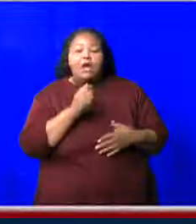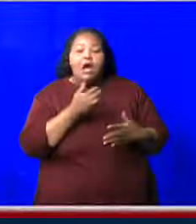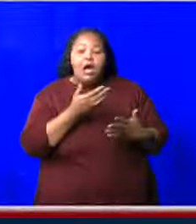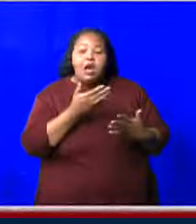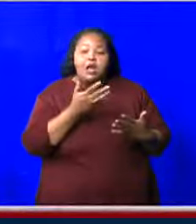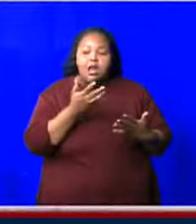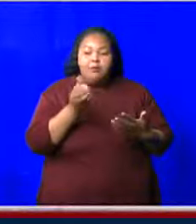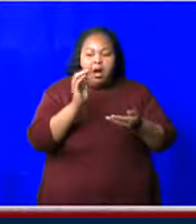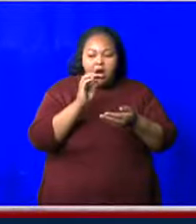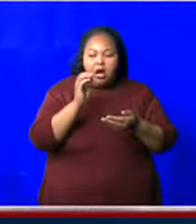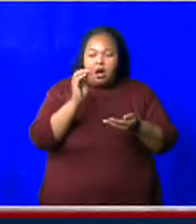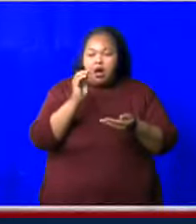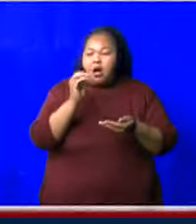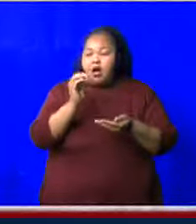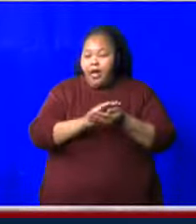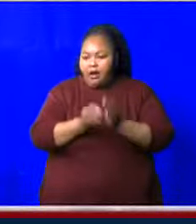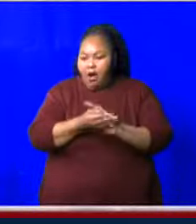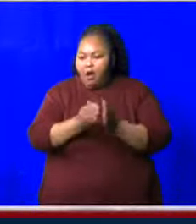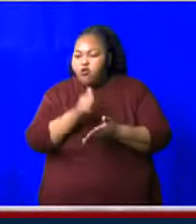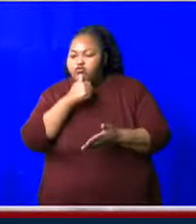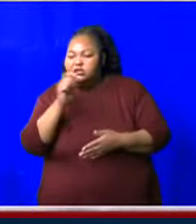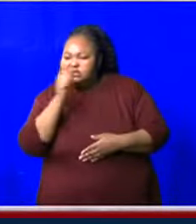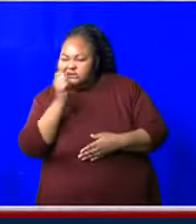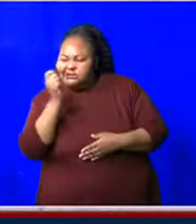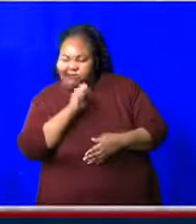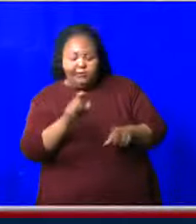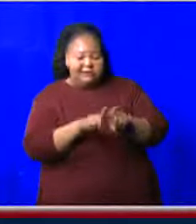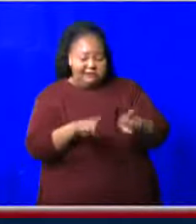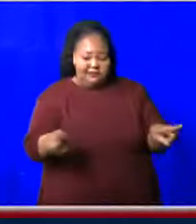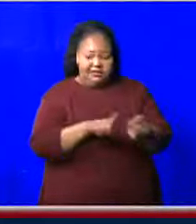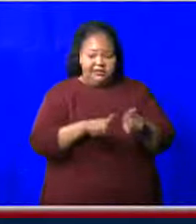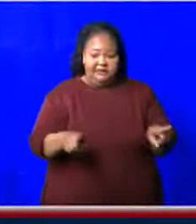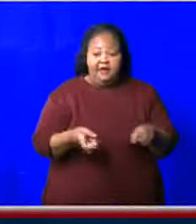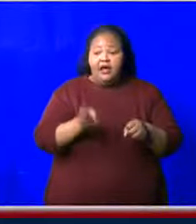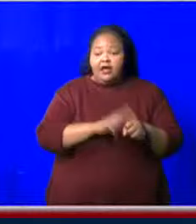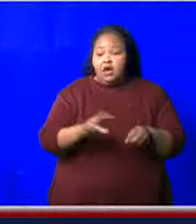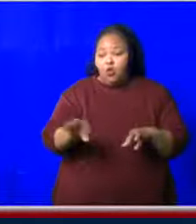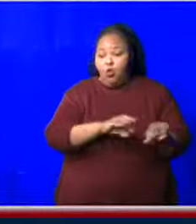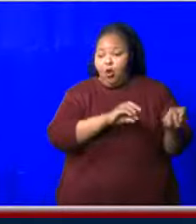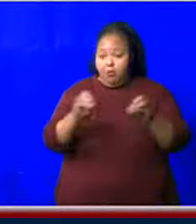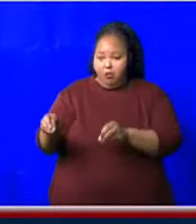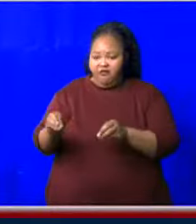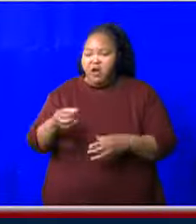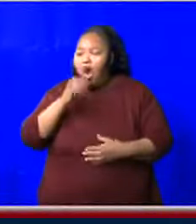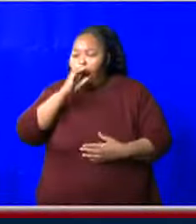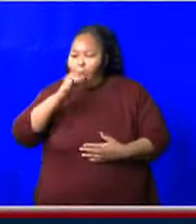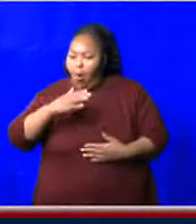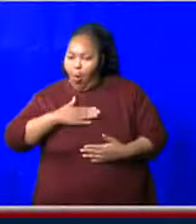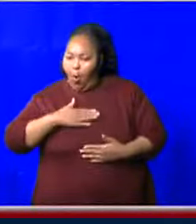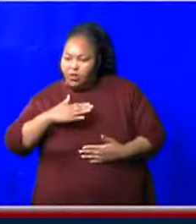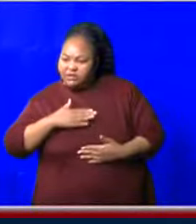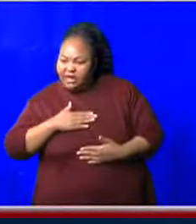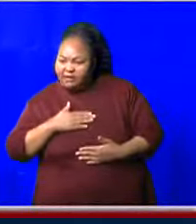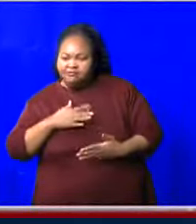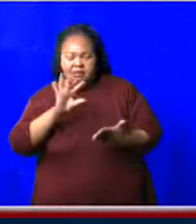yasembiveni. Qhubekele-ke ingwenyama nemsebenzi yabona inzawo lapho kuhlantwa khona emanti lasebenza kule